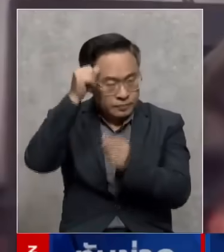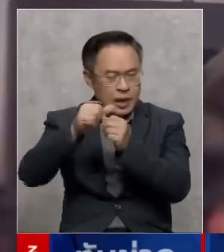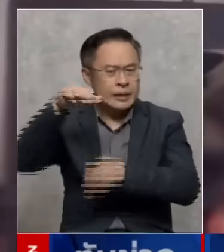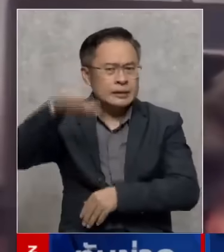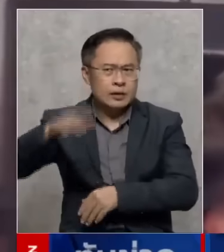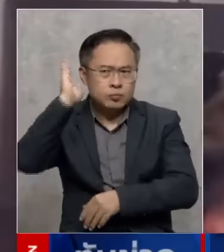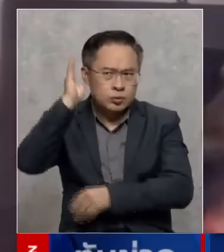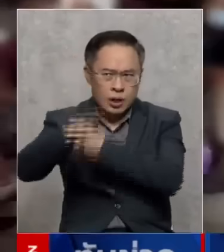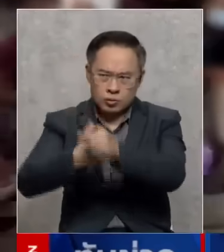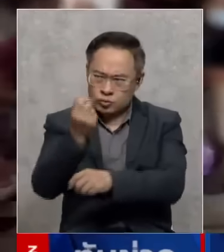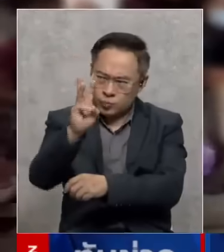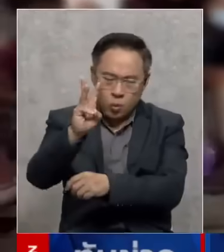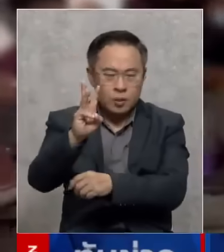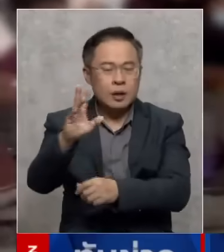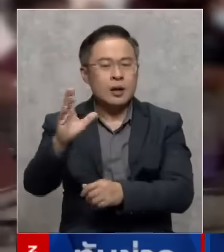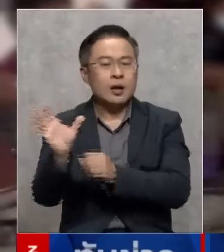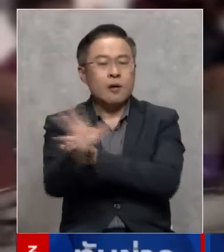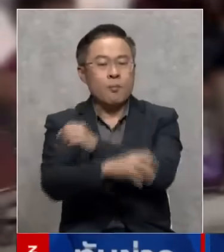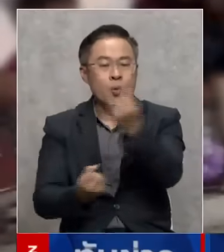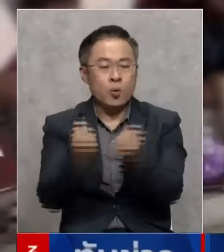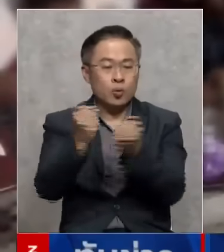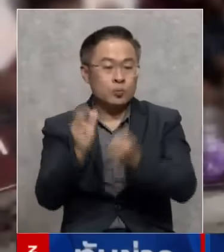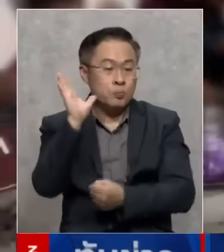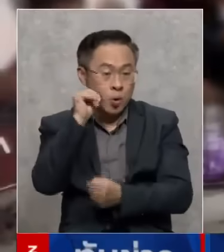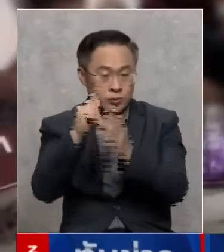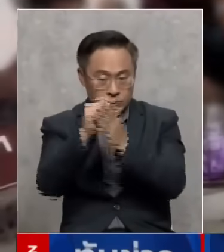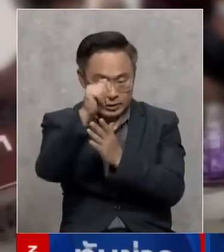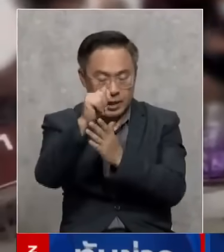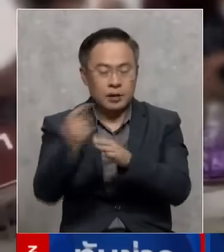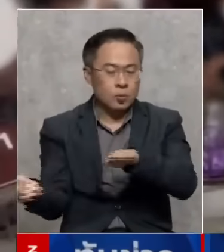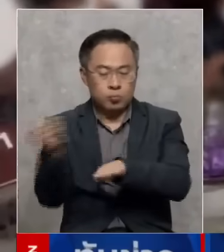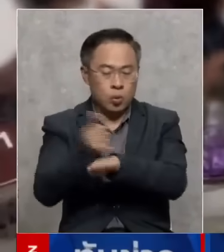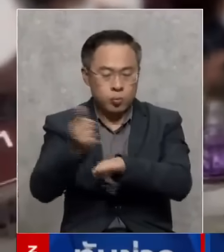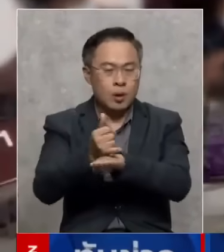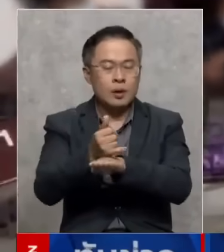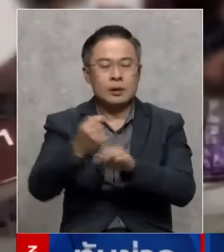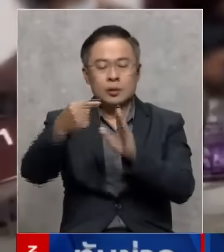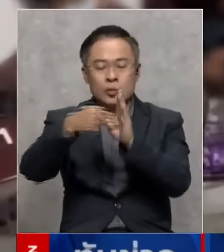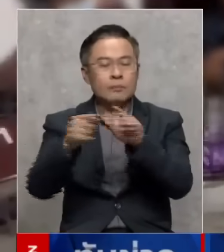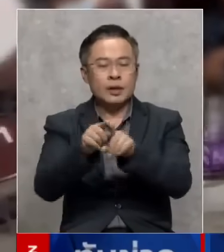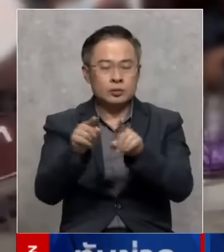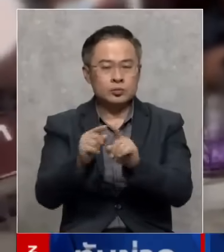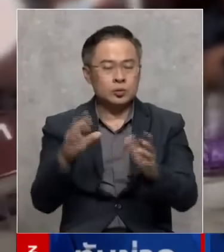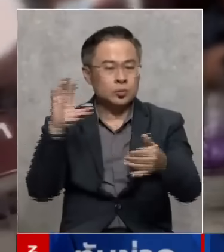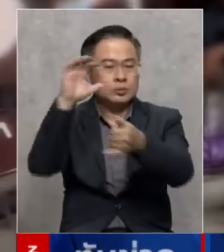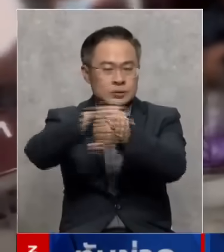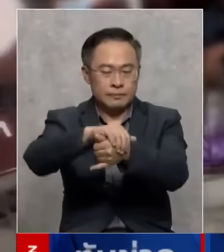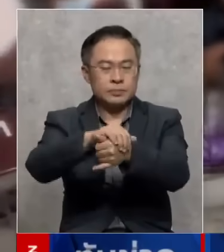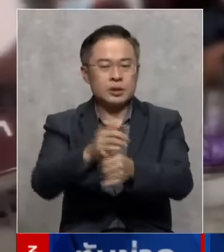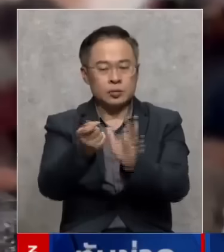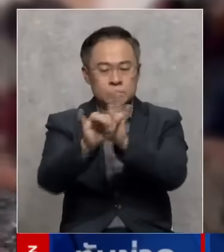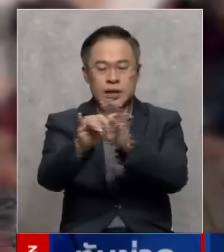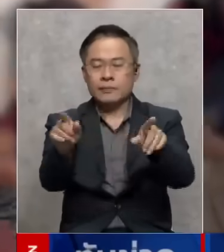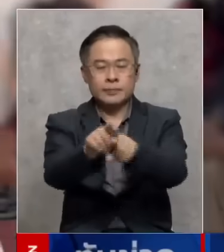16 17ปีไปขโมยรถพ่อแล้วก็ไปขนรายงานต่างด้าวสุดท้ายมาถูกจับที่พระนครศรีอยุธยา